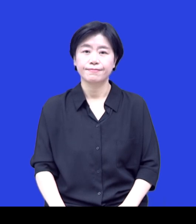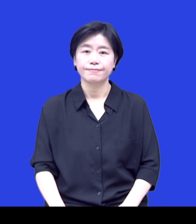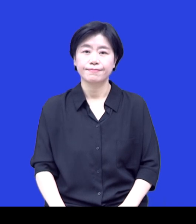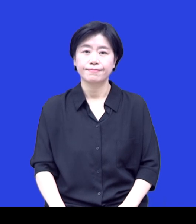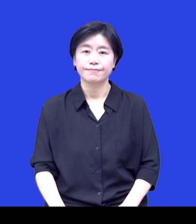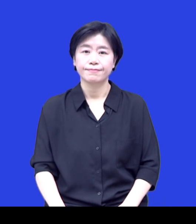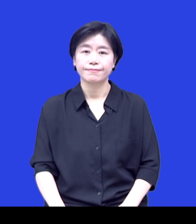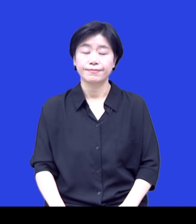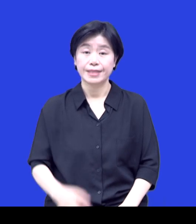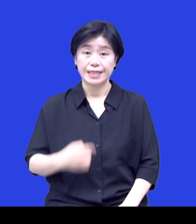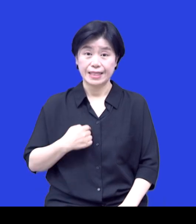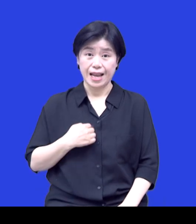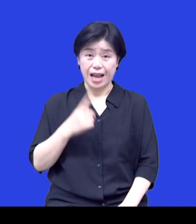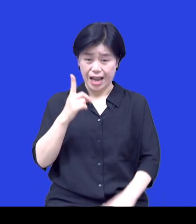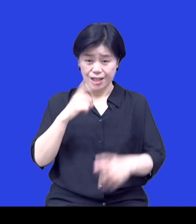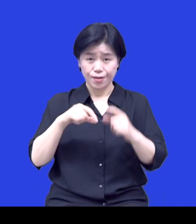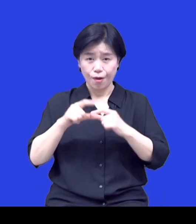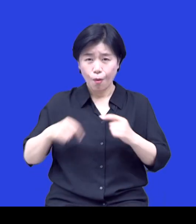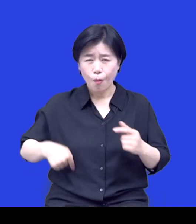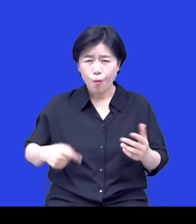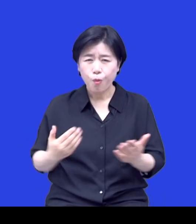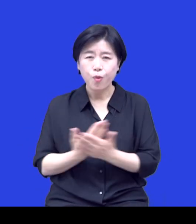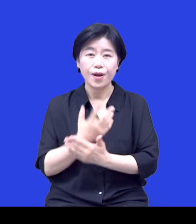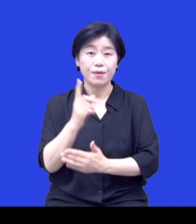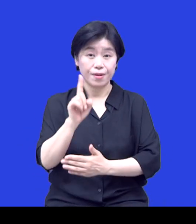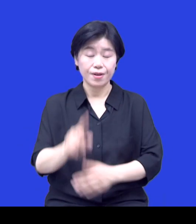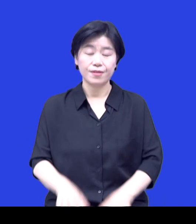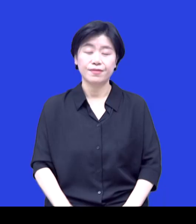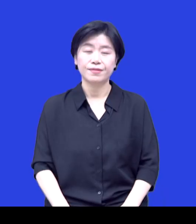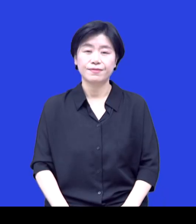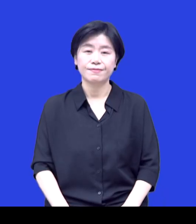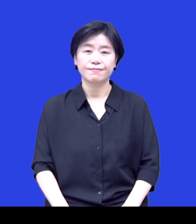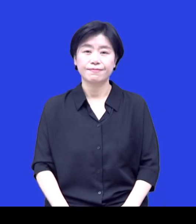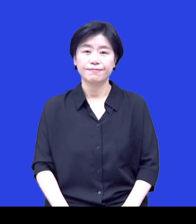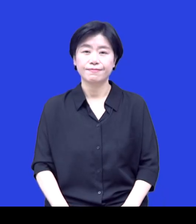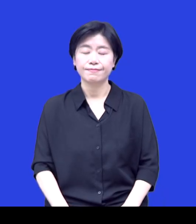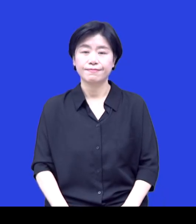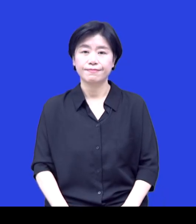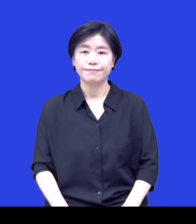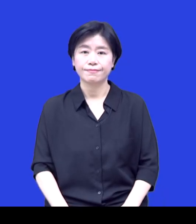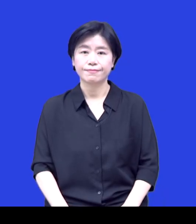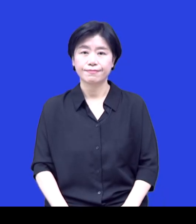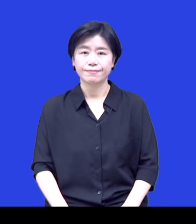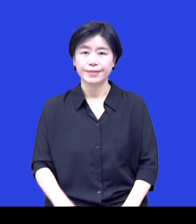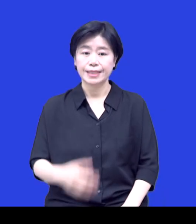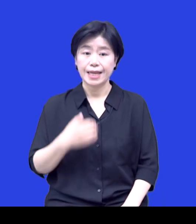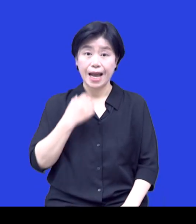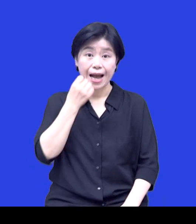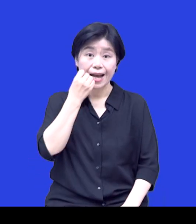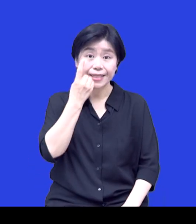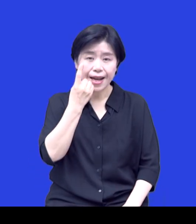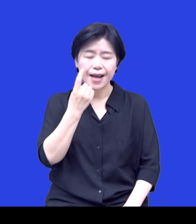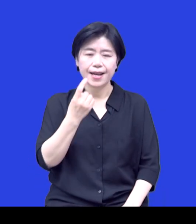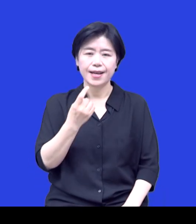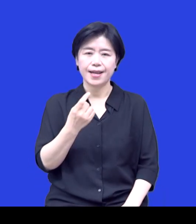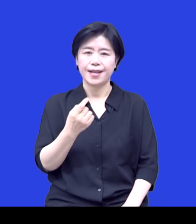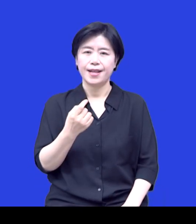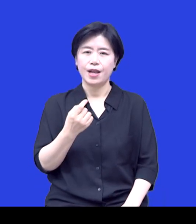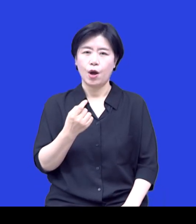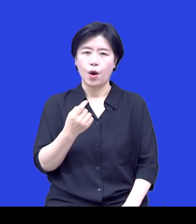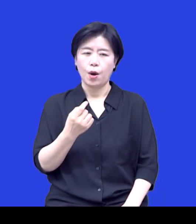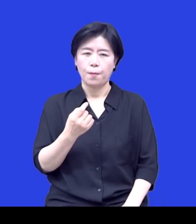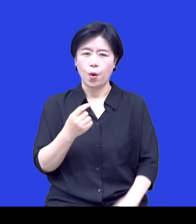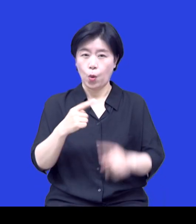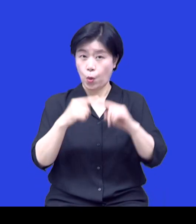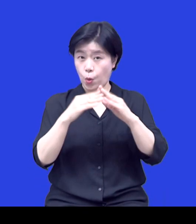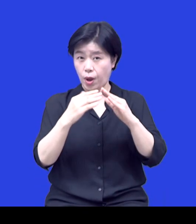또 하나 이제 회개한 게 전에는 막 한 달에 몇십 명씩 등록할 때는 고마운 줄 모르고 한